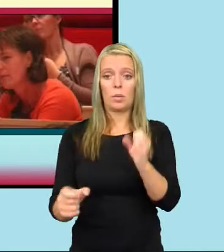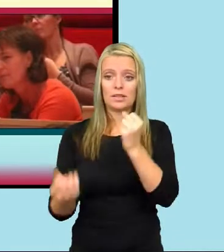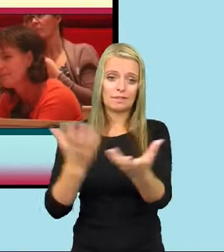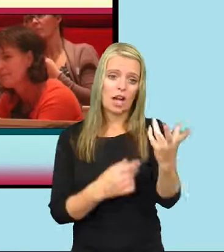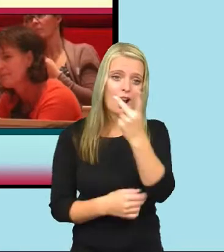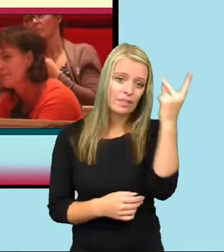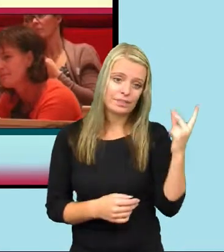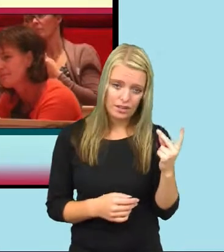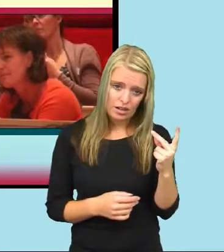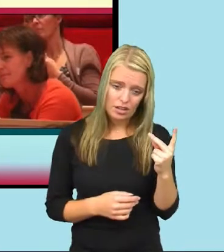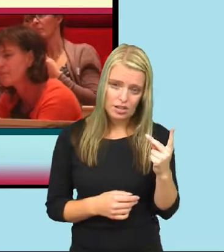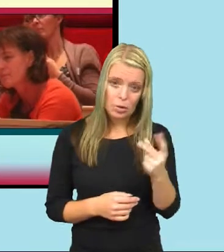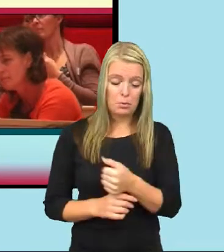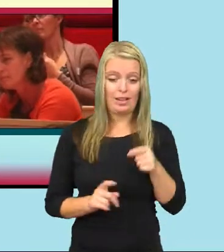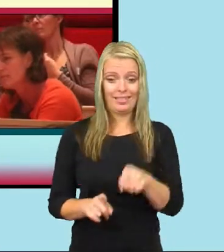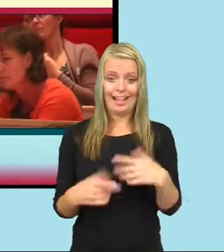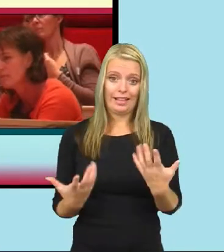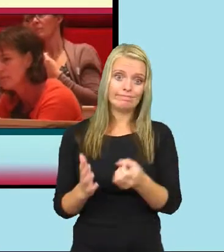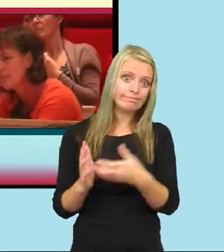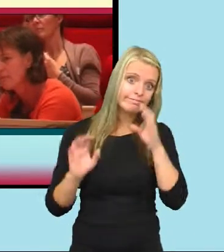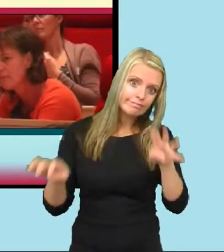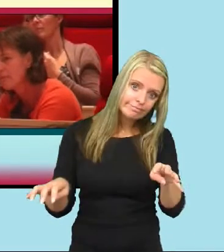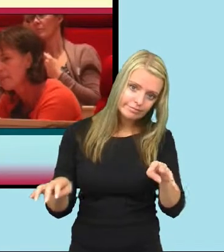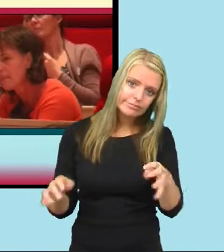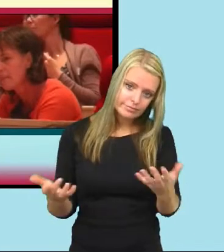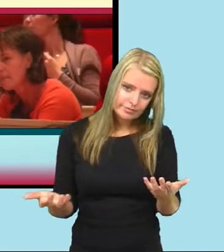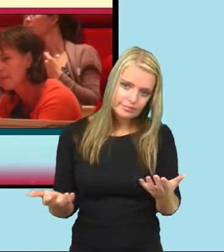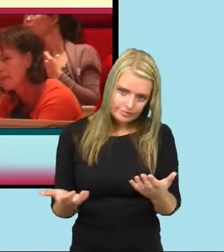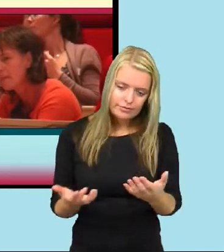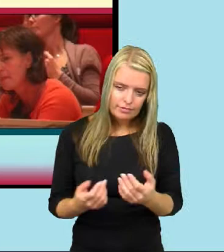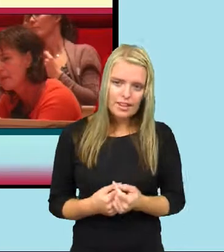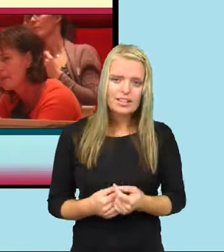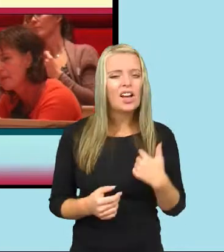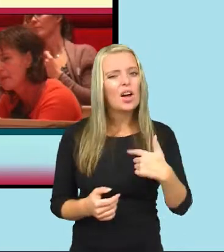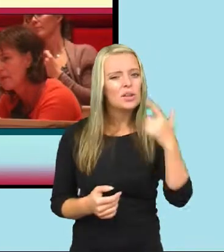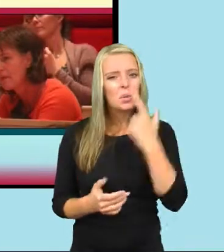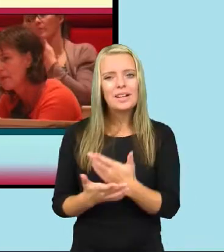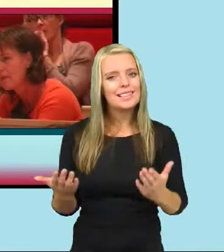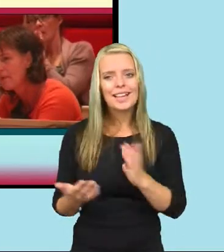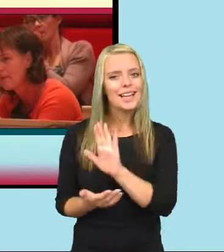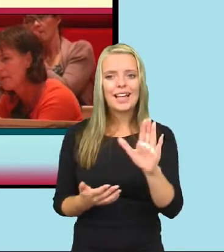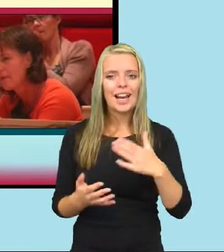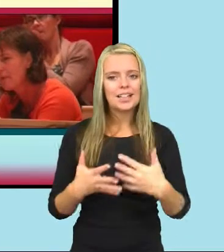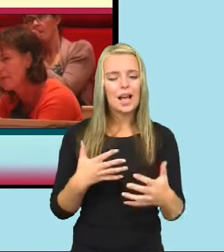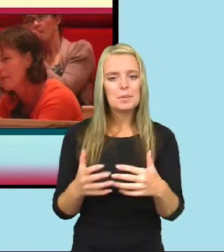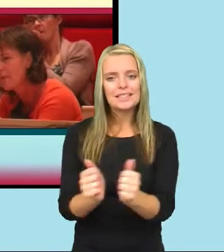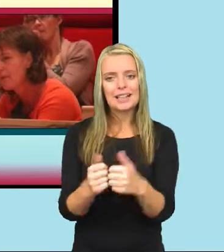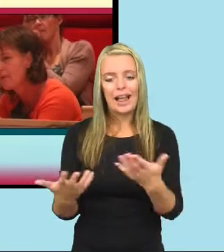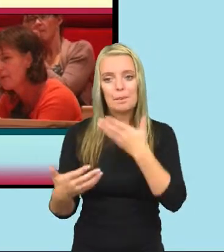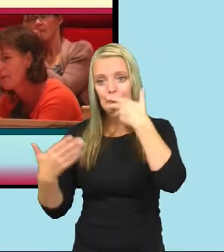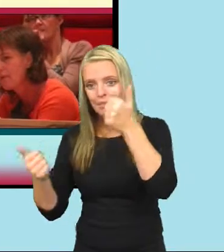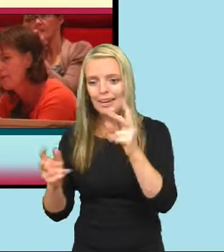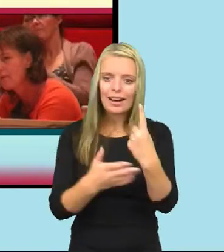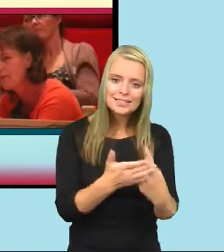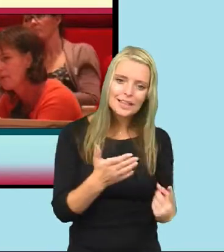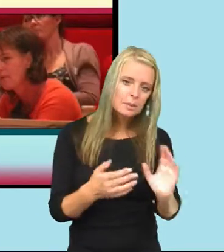det är ju en anledning att böla. Så att det, jag tror inte att ert arbetssätt är sämre eller bättre, utan